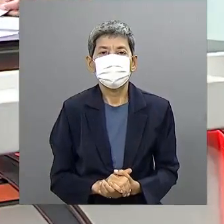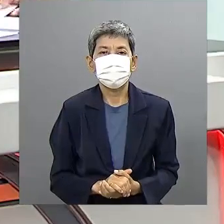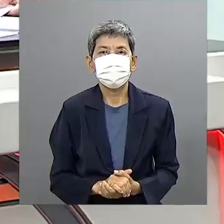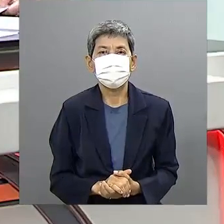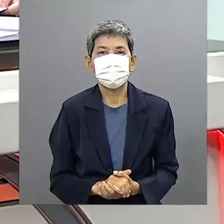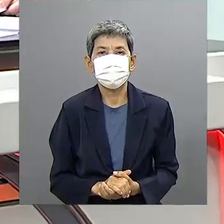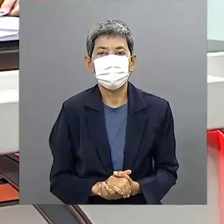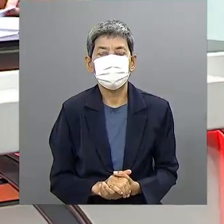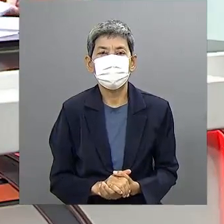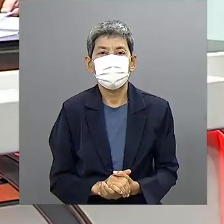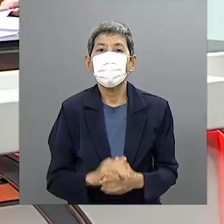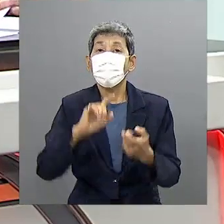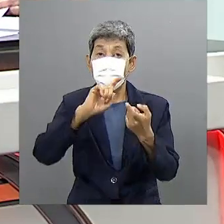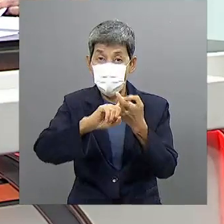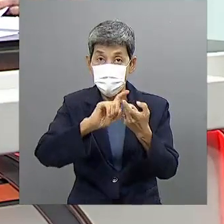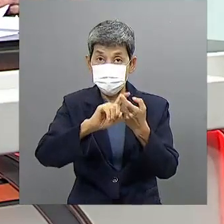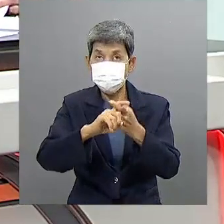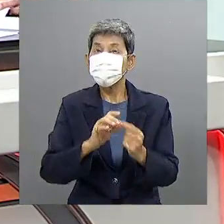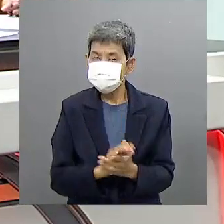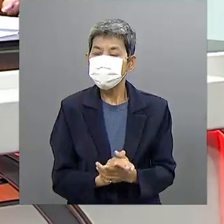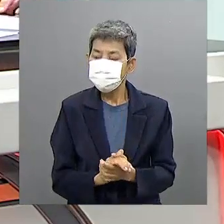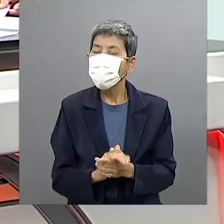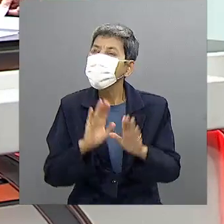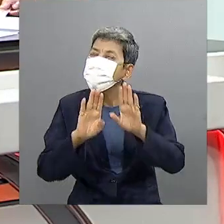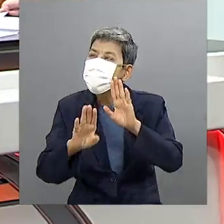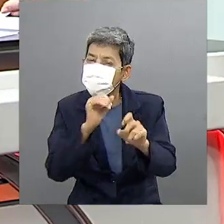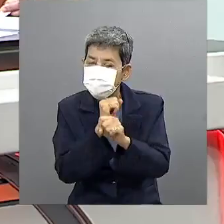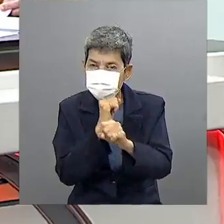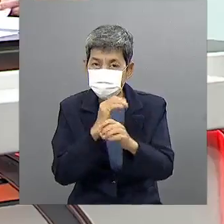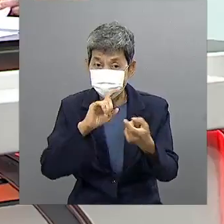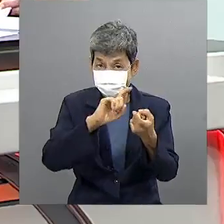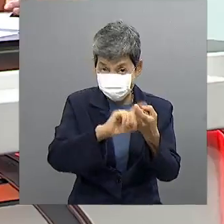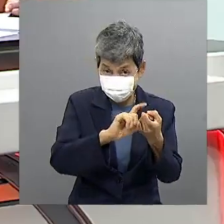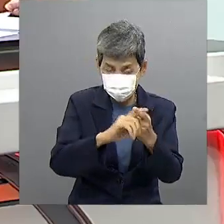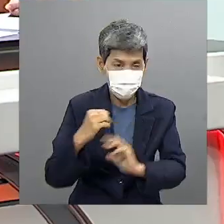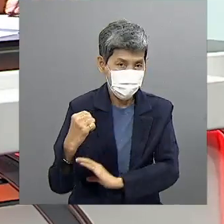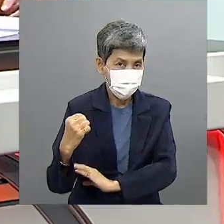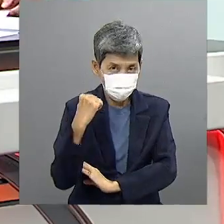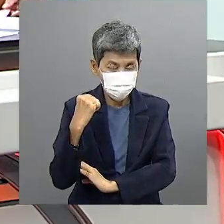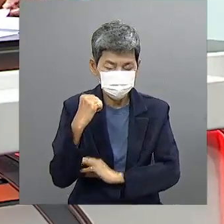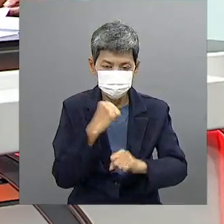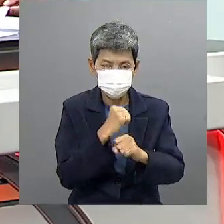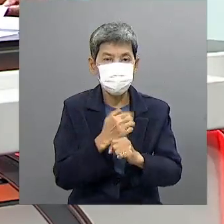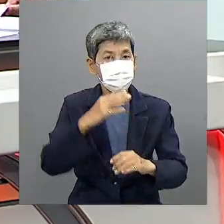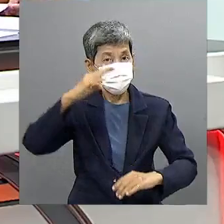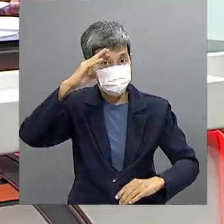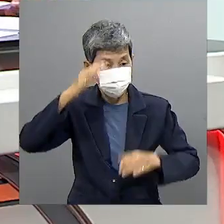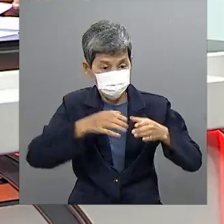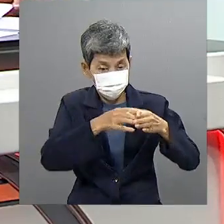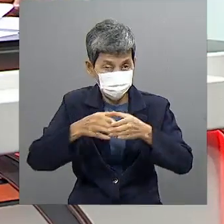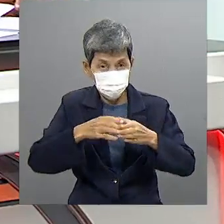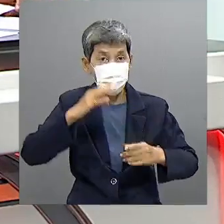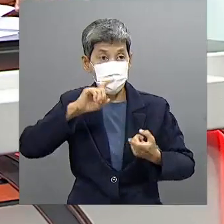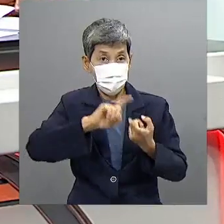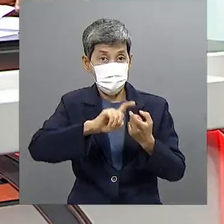ผู้ชมค่ะรัสเซียเนี่ยถ้าเกิดว่าเปรียบเทียบในเรื่องของอำนาจศักยภาพทางกองทัพแล้วเขาถือว่าเป็นมหาอ